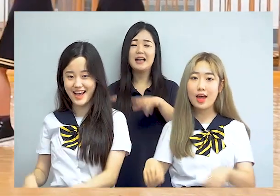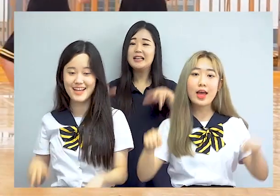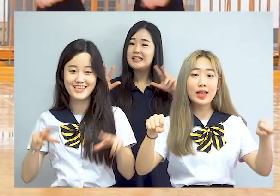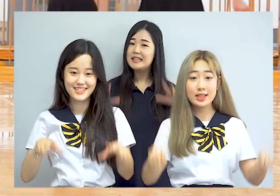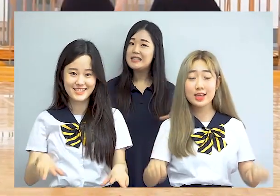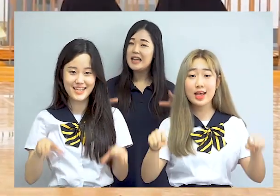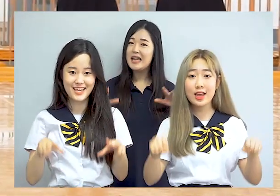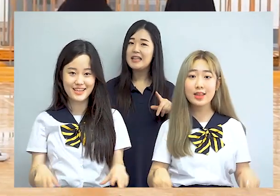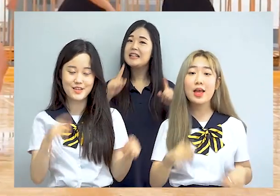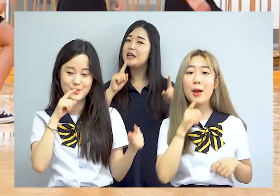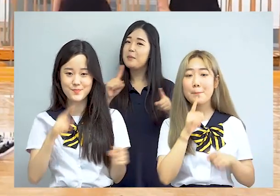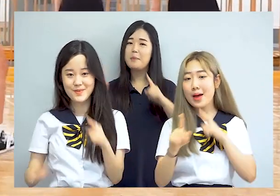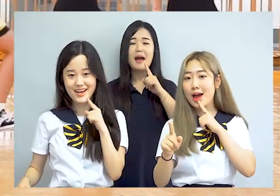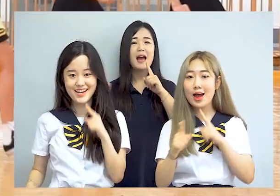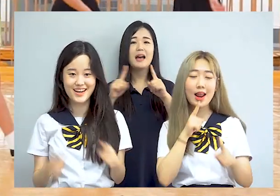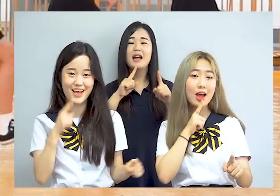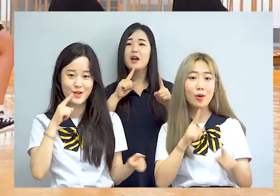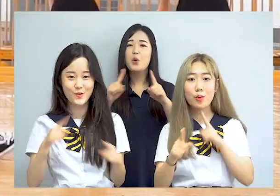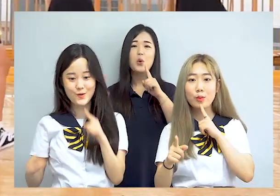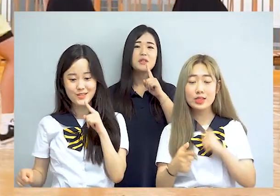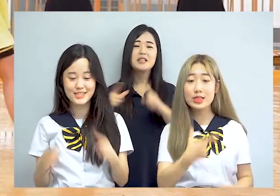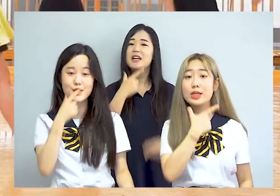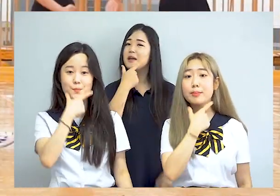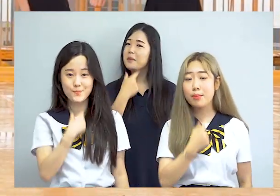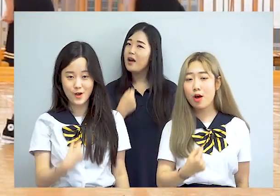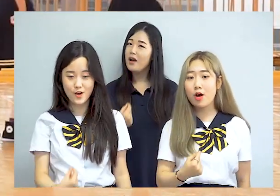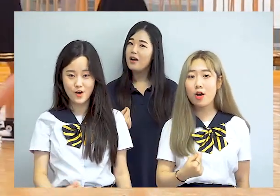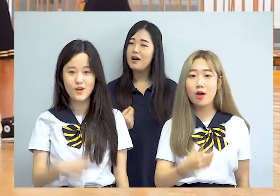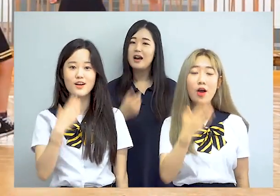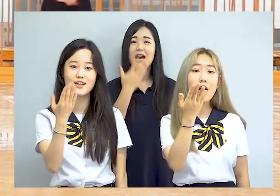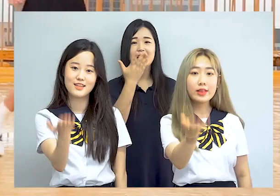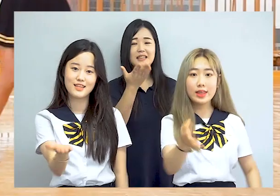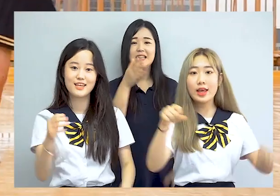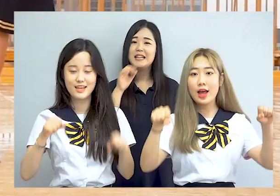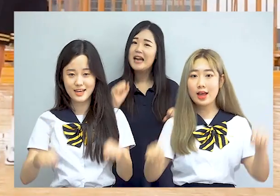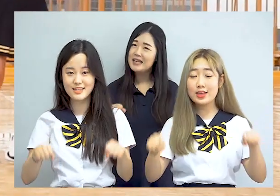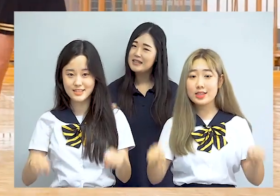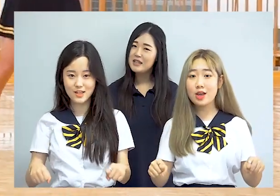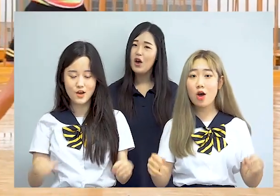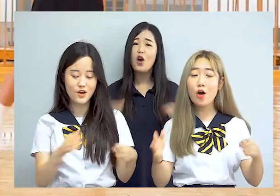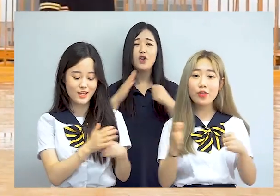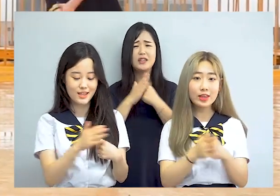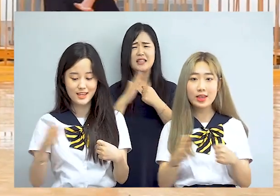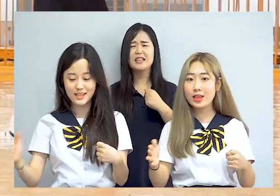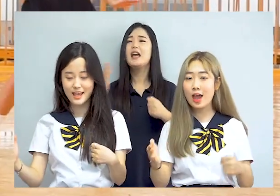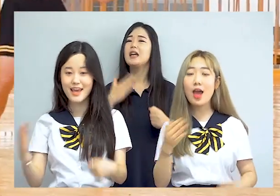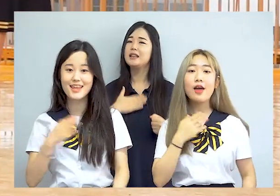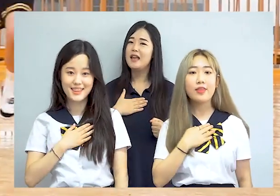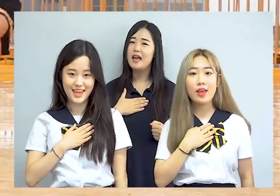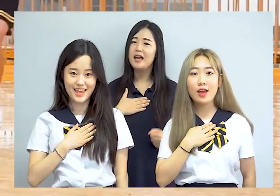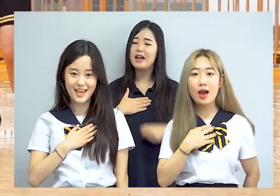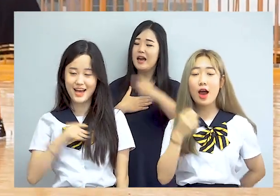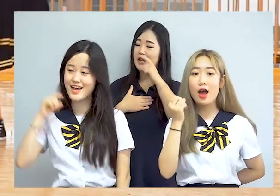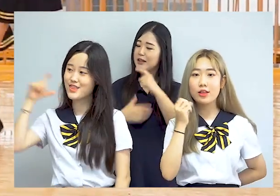다시여기바닷가 이제는 말하고 싶어. 네가 있었기에